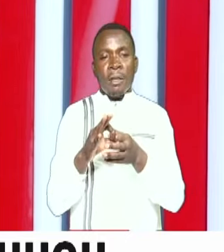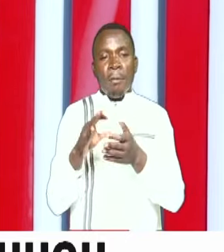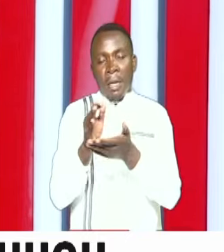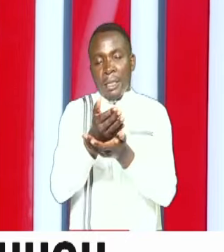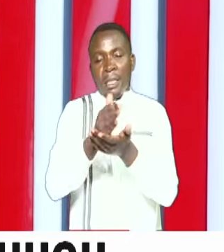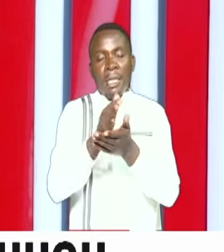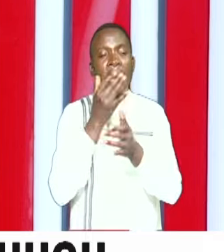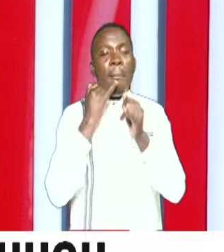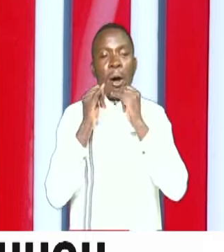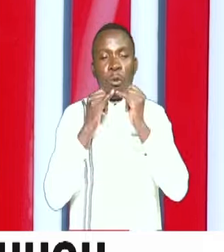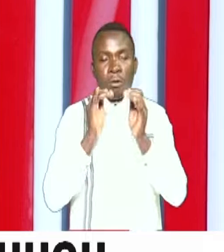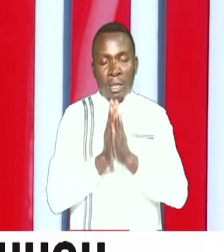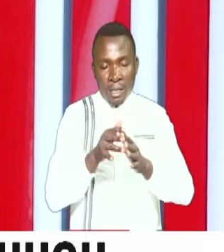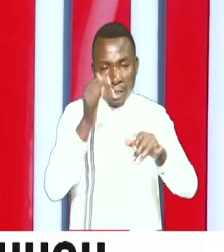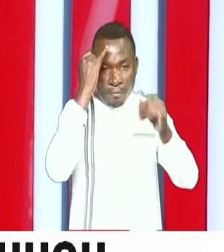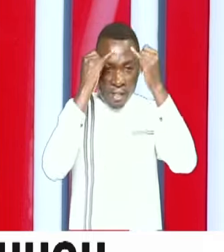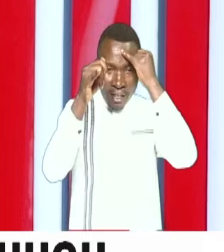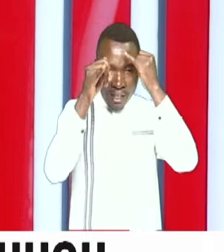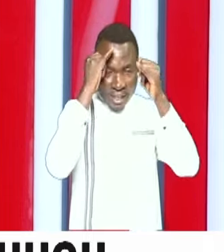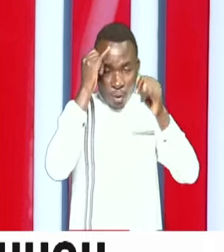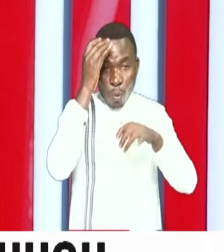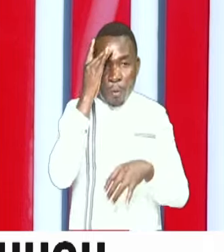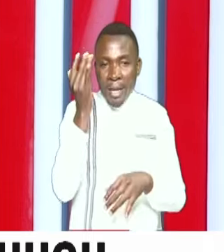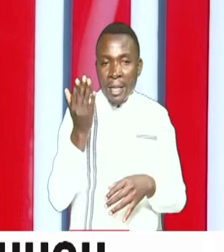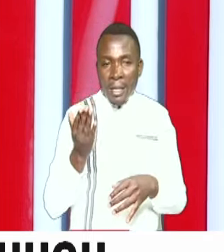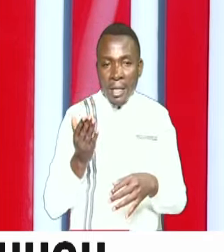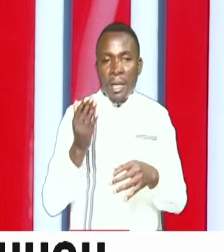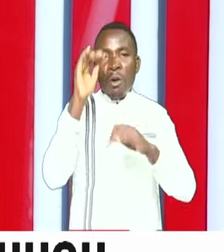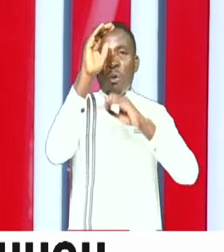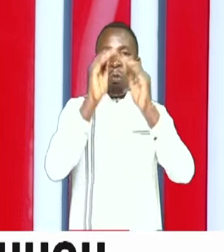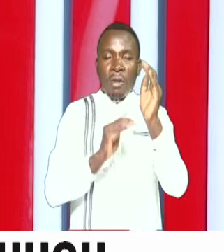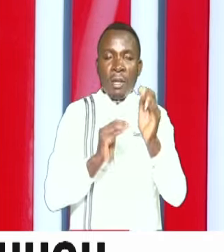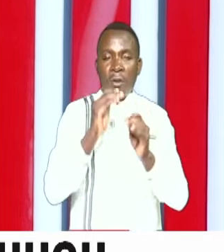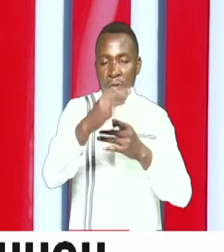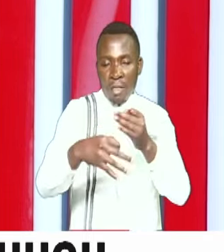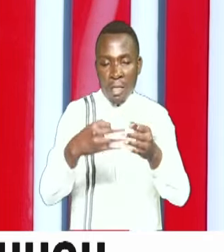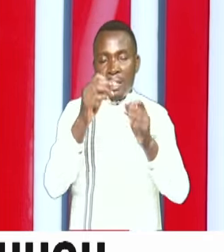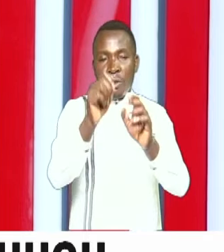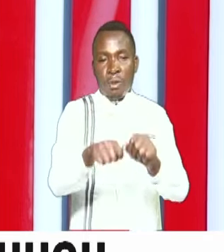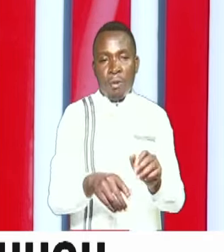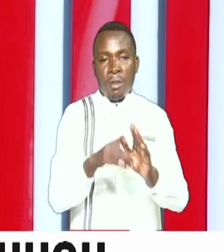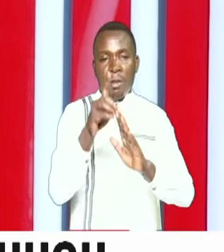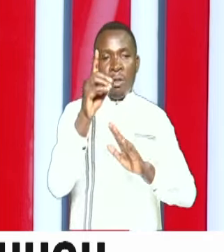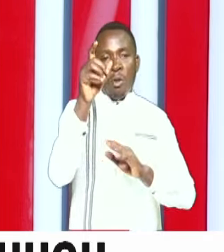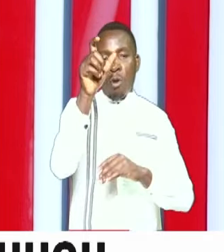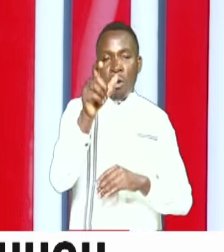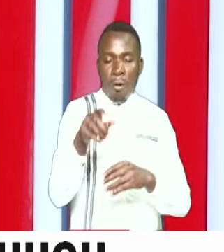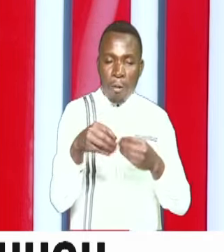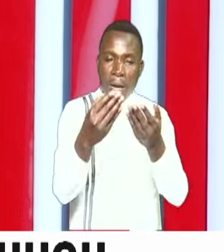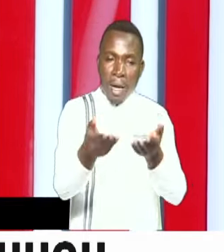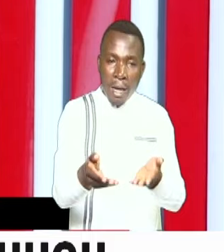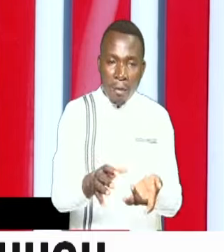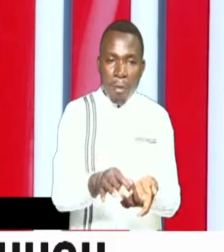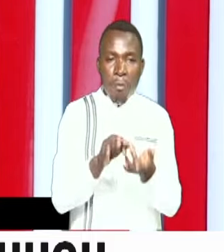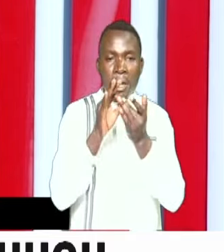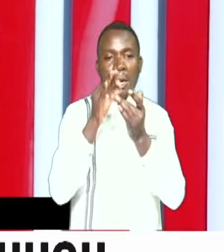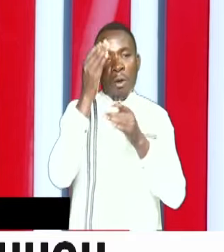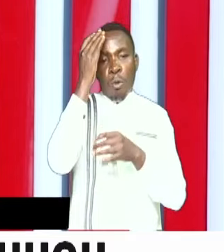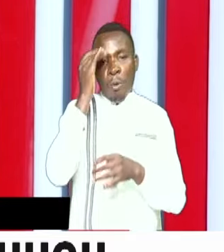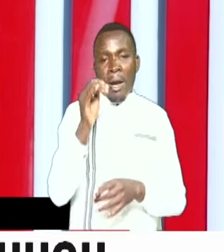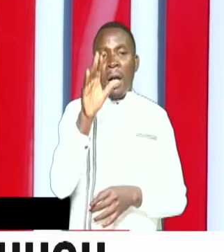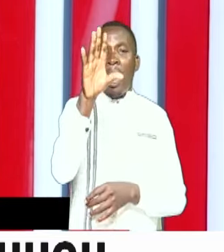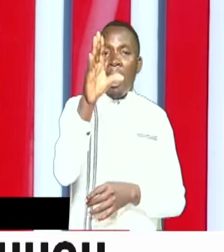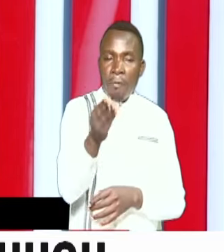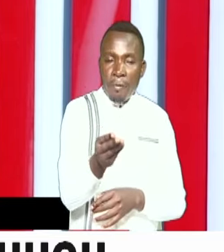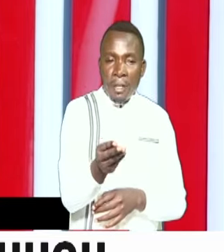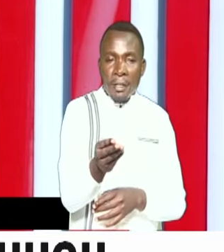amakuru n'ibitekerezo kugira ngo urwego rw'inganda rusheho gutera imbere wahawe umwihariko wa Afrika kubera ko